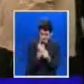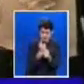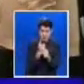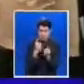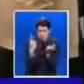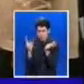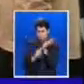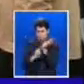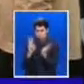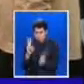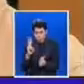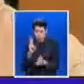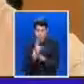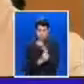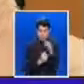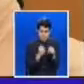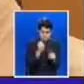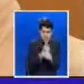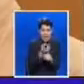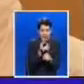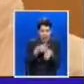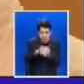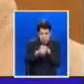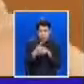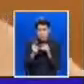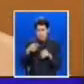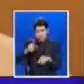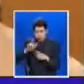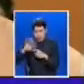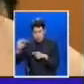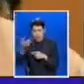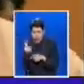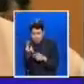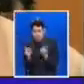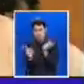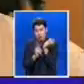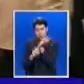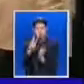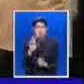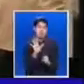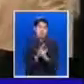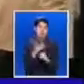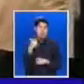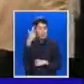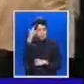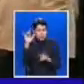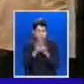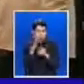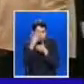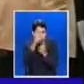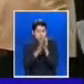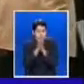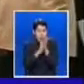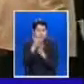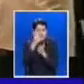ก็คือนาปีครั้งหนึ่งแล้วก็นาปรังครั้งหนึ่งนะครับเพราะฉะนั้นอันนี้ก็จะเป็นอีกเครื่องมือหนึ่งที่มาช่วยจูงใจให้เกษตรกรแล้วเมื่อกี้เ